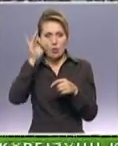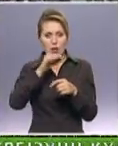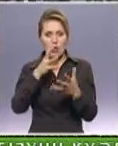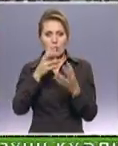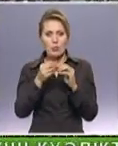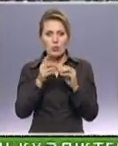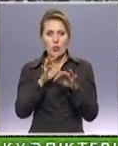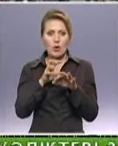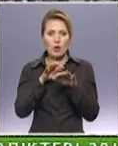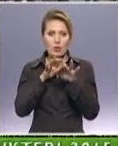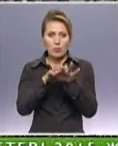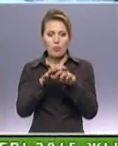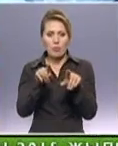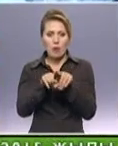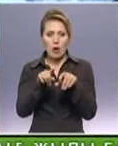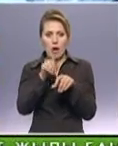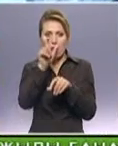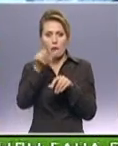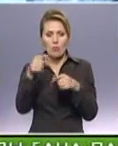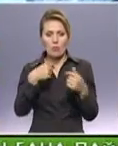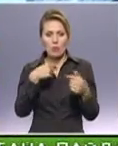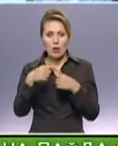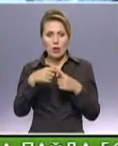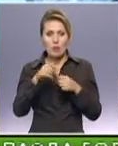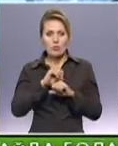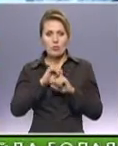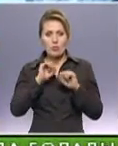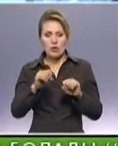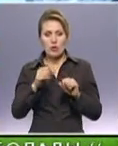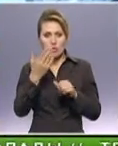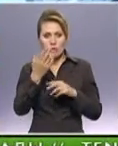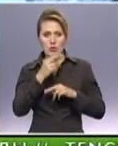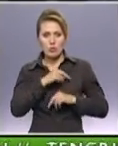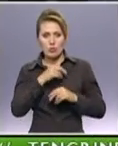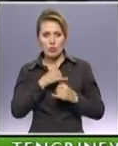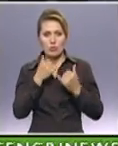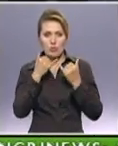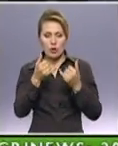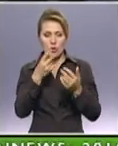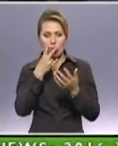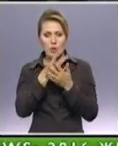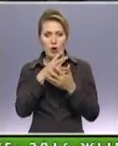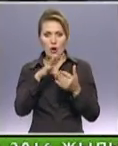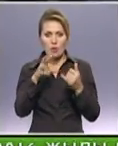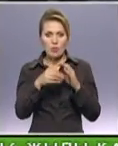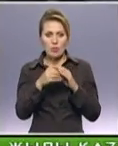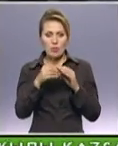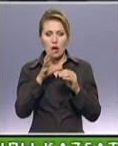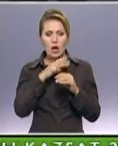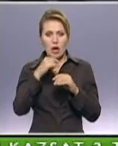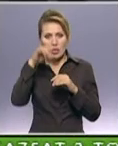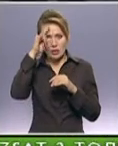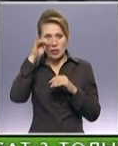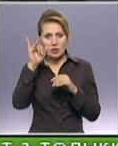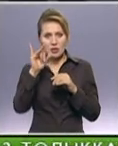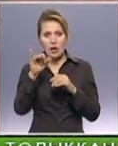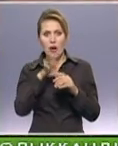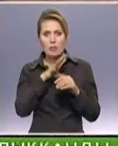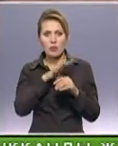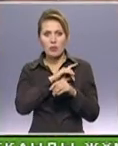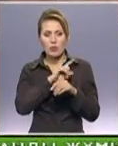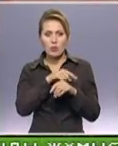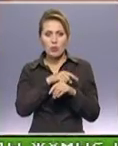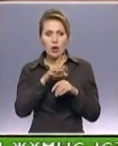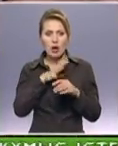жоңғар шапқыншылығынан елді азат етудегі батырлардың еңбегіне тоқталды. Төбе астында отырған жоңғарлардың қазақ жеріне қалың қол дайындап жатқанын